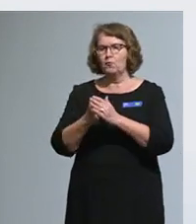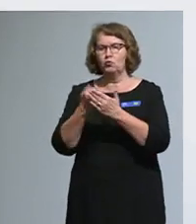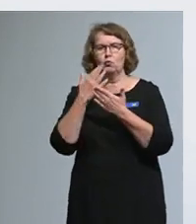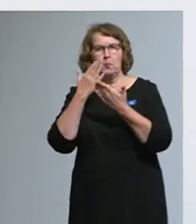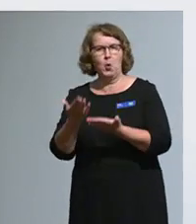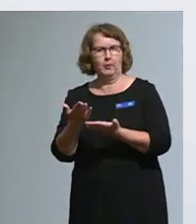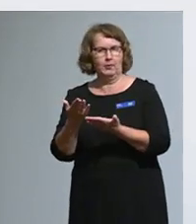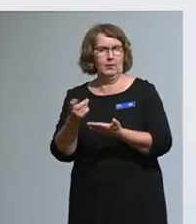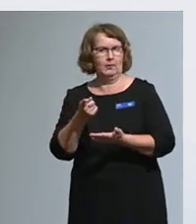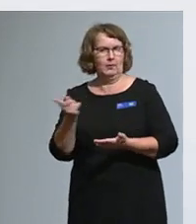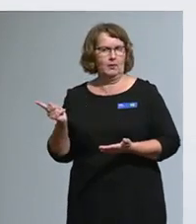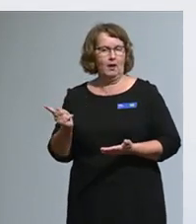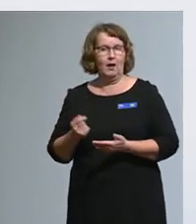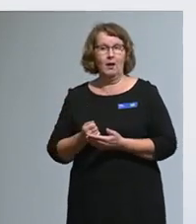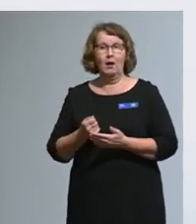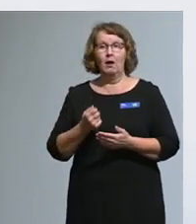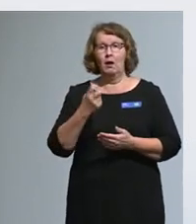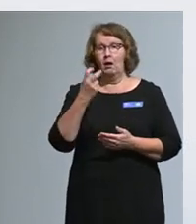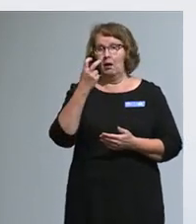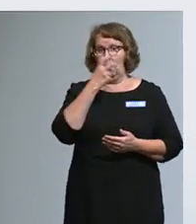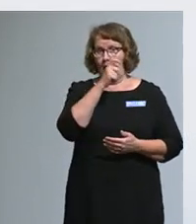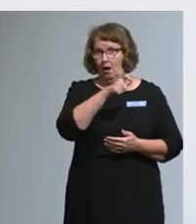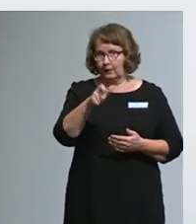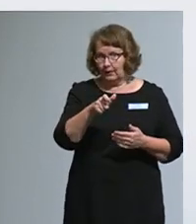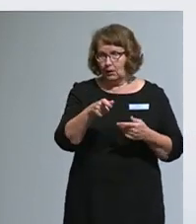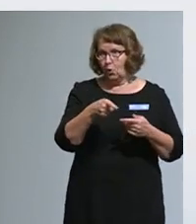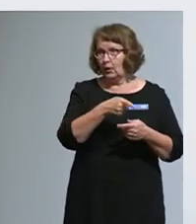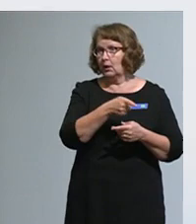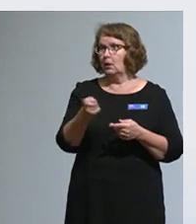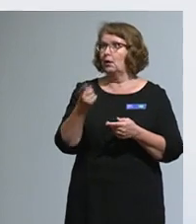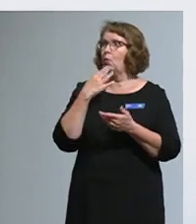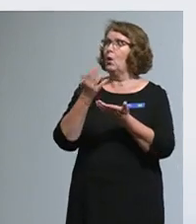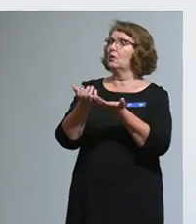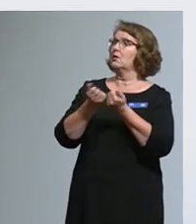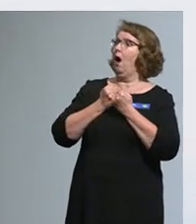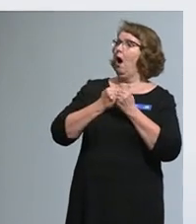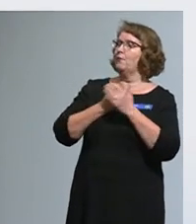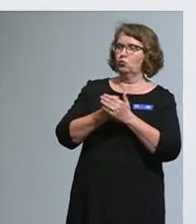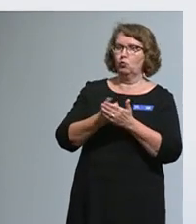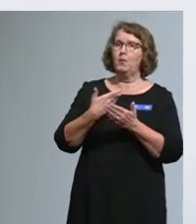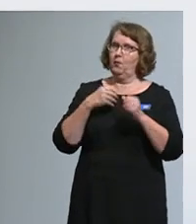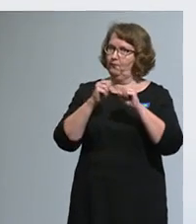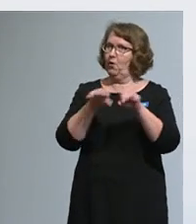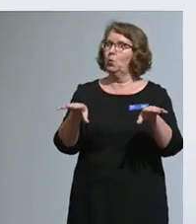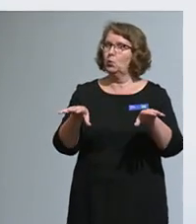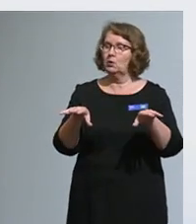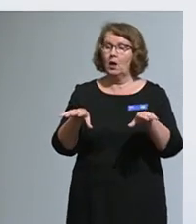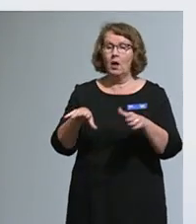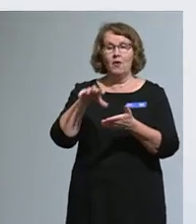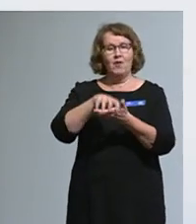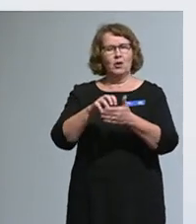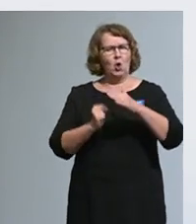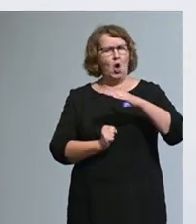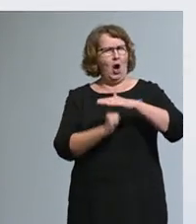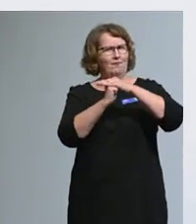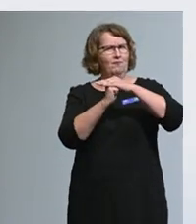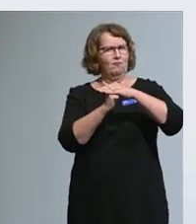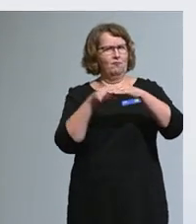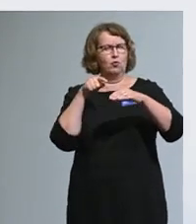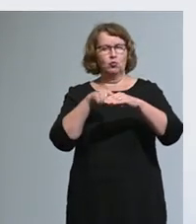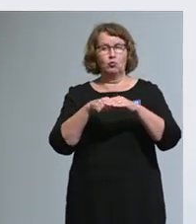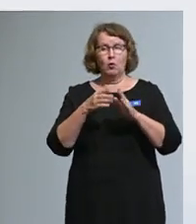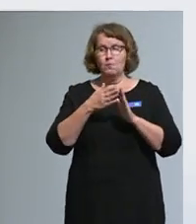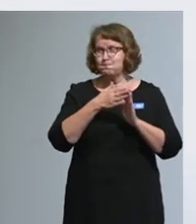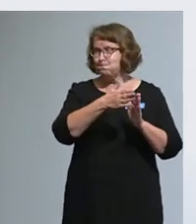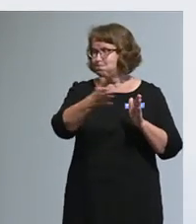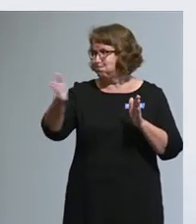merkittäviä vaikutuksia hakijoihin sekä saajiin. Valtion avustushan on varsin laajasti käytetty